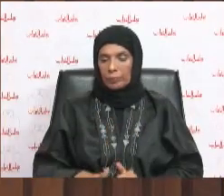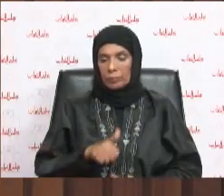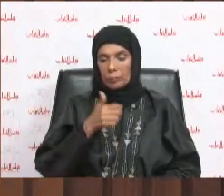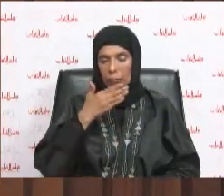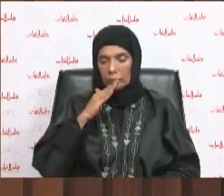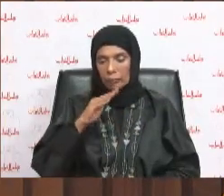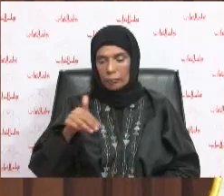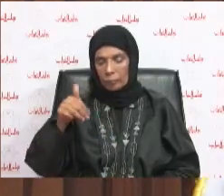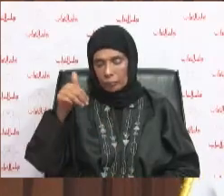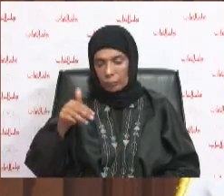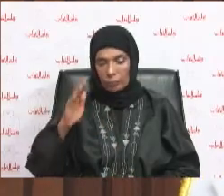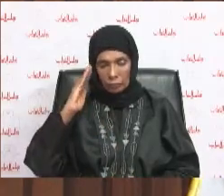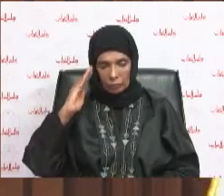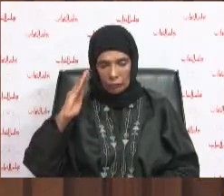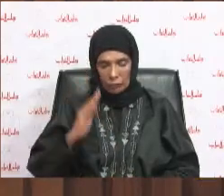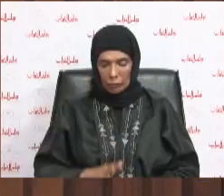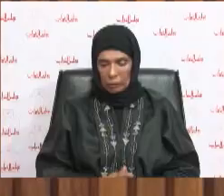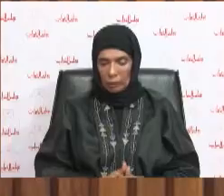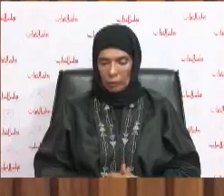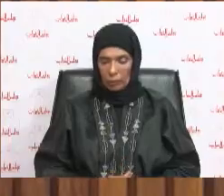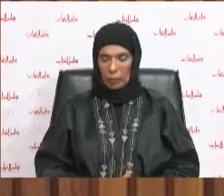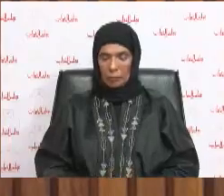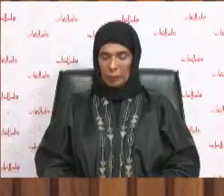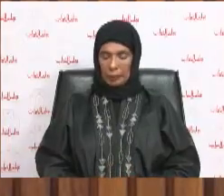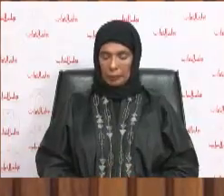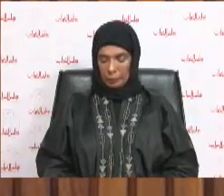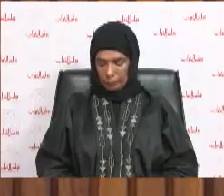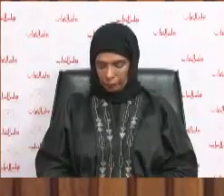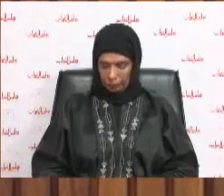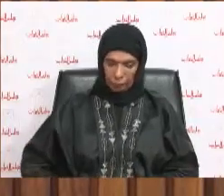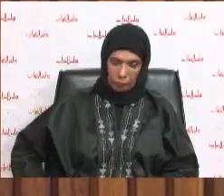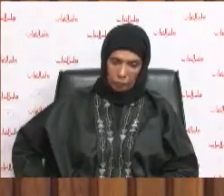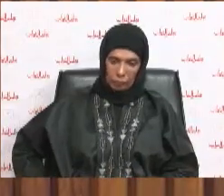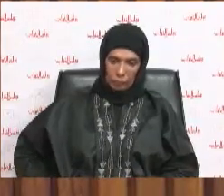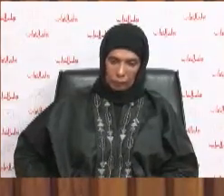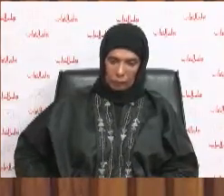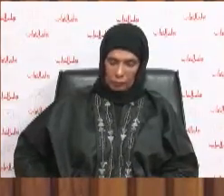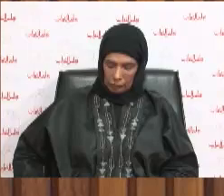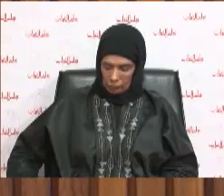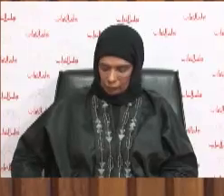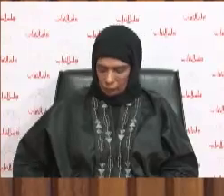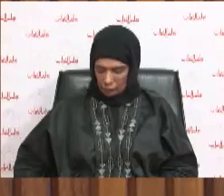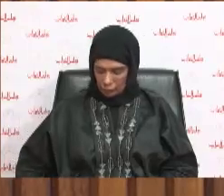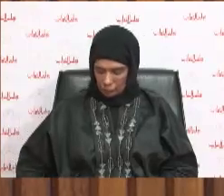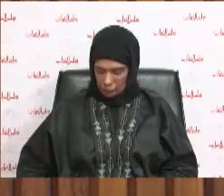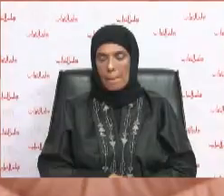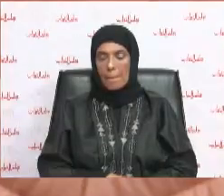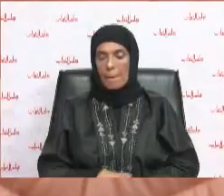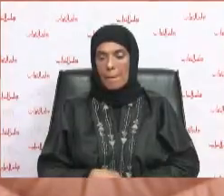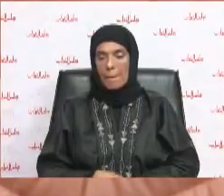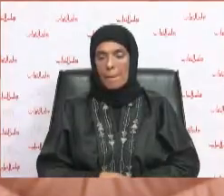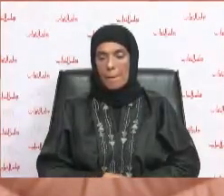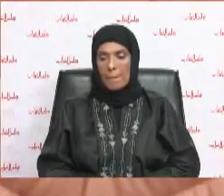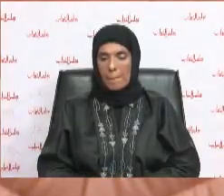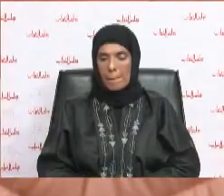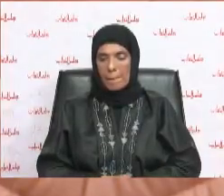الحمد، وشكرا معالي الرئيس. شكرا سعادة الوزير، شكرا جزيلا. سعادة النائب حسن أبو خماس، تفضل. طبعا